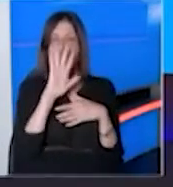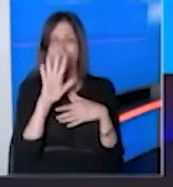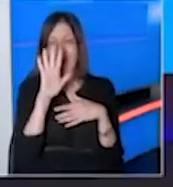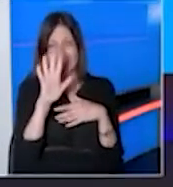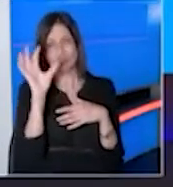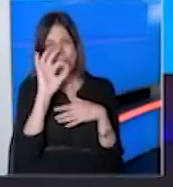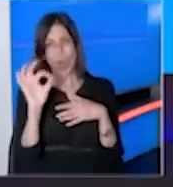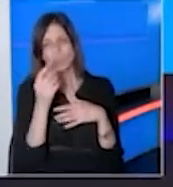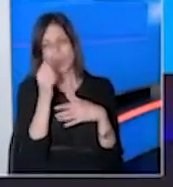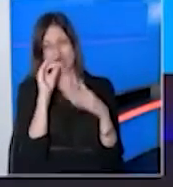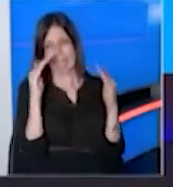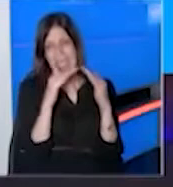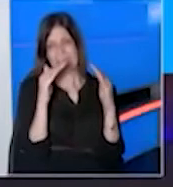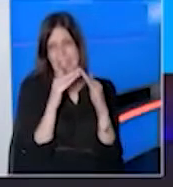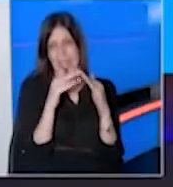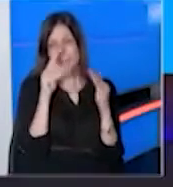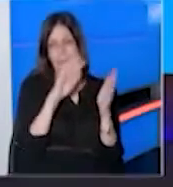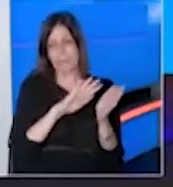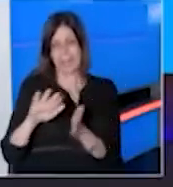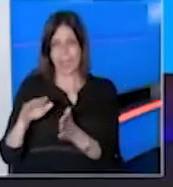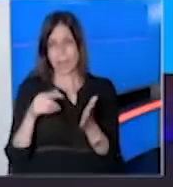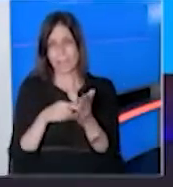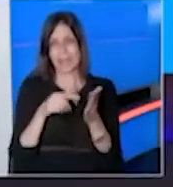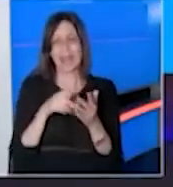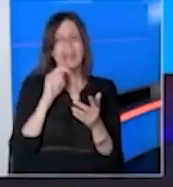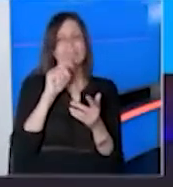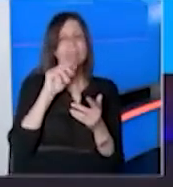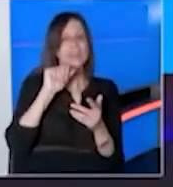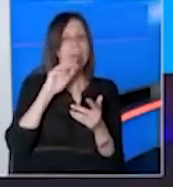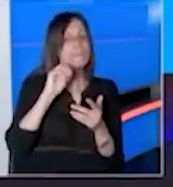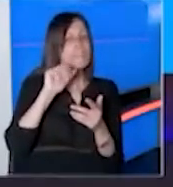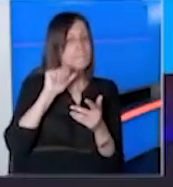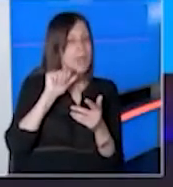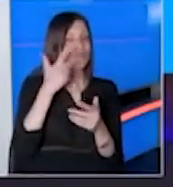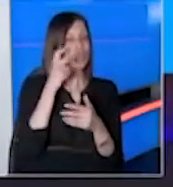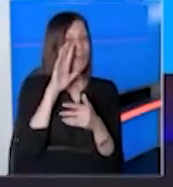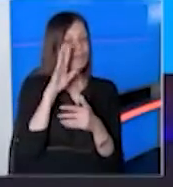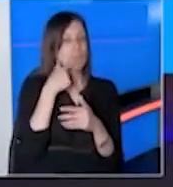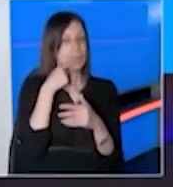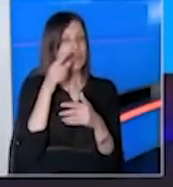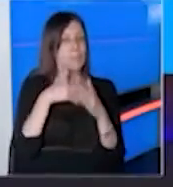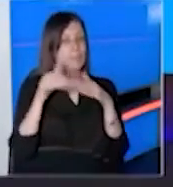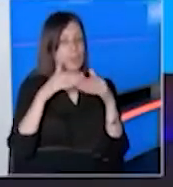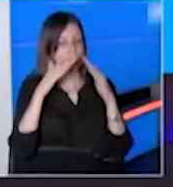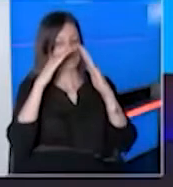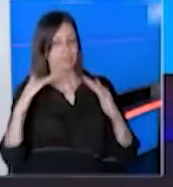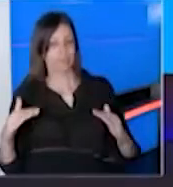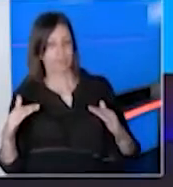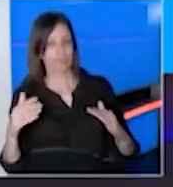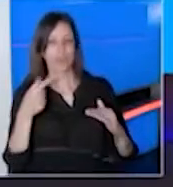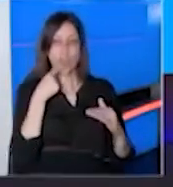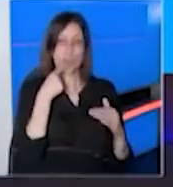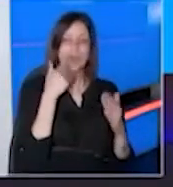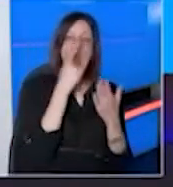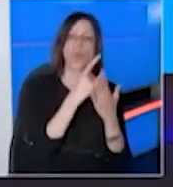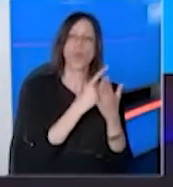היחידה. עכשיו, בפריפריה, בגלל תמ"א 35, אומרים, אבל אתם בונים צמוד קרקע. אני אומר, חבר'ה,